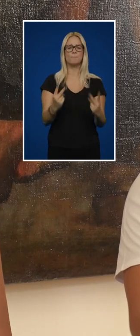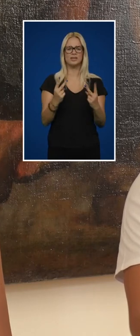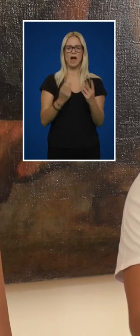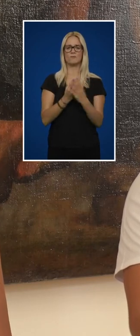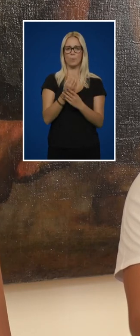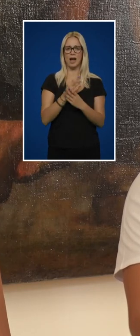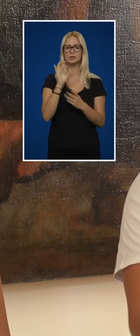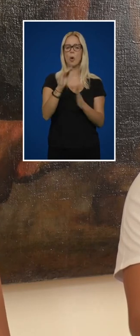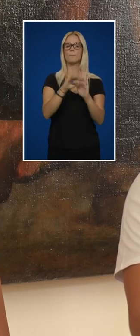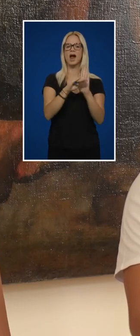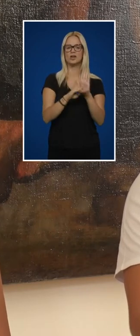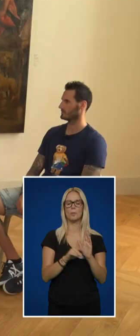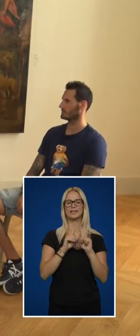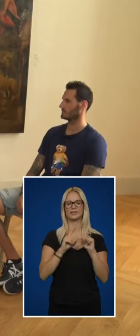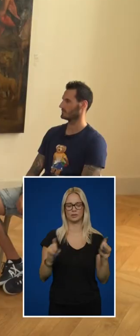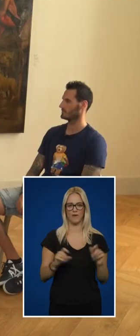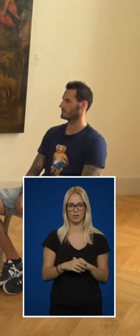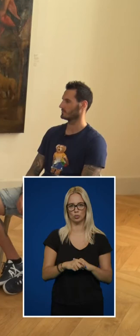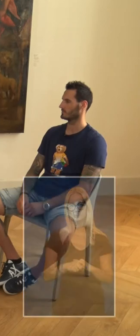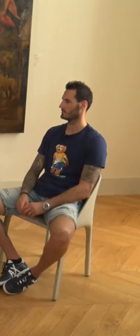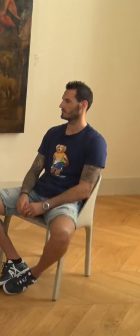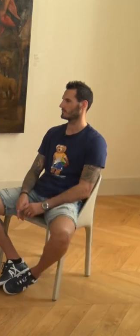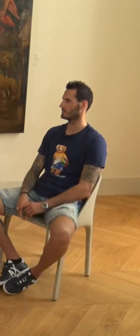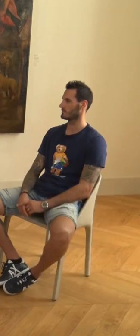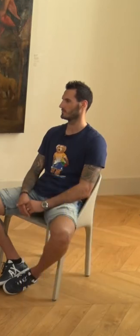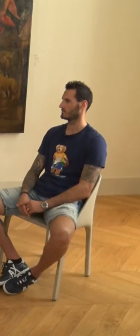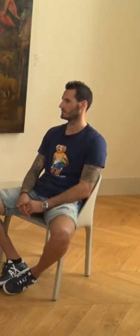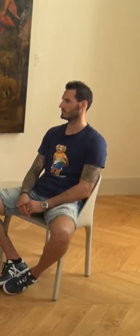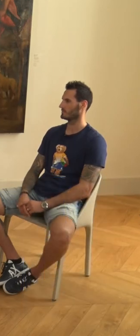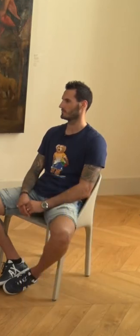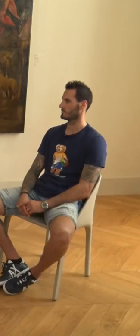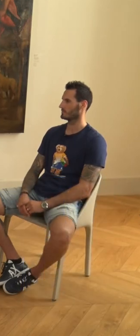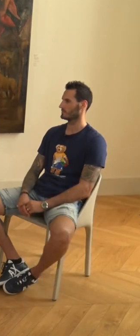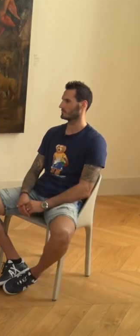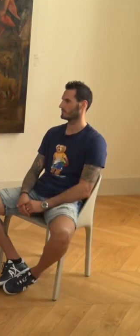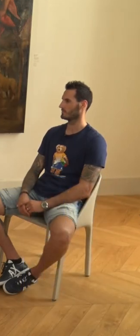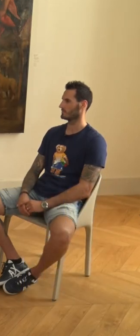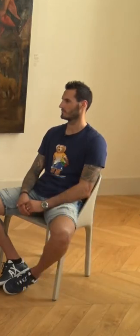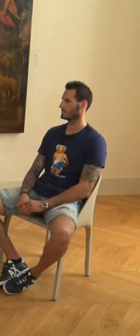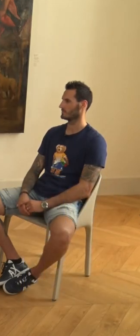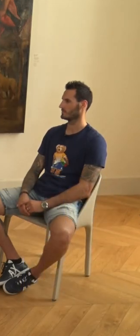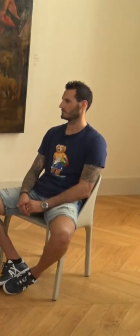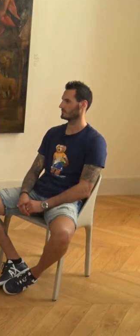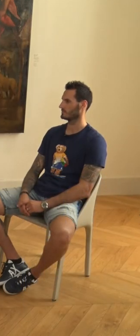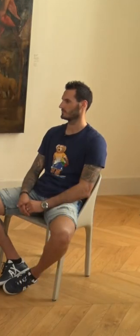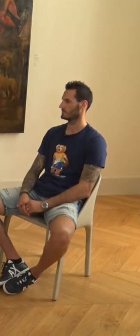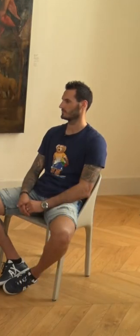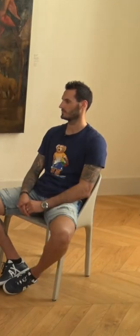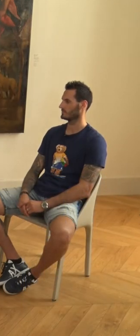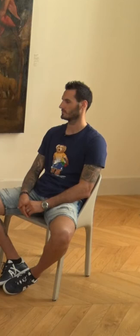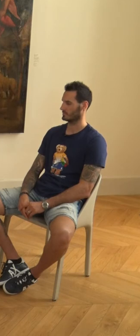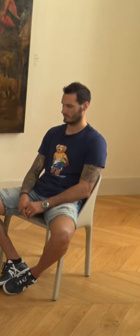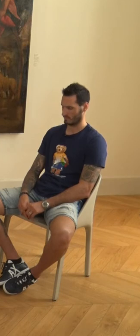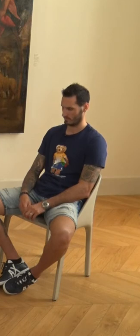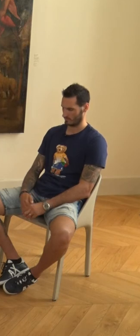otpad, onda nam je bitna informacija o pravilnom razvrstavanju. Tako je, to je ta prva karika tako u cijelom tom lancu. Tako je, to je prva karika. A